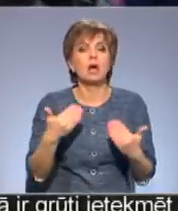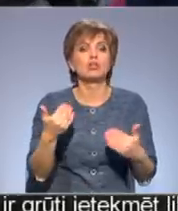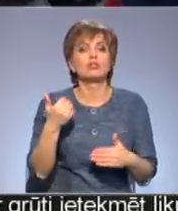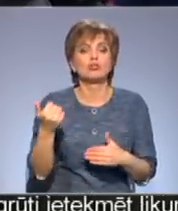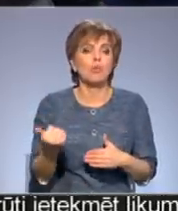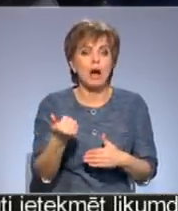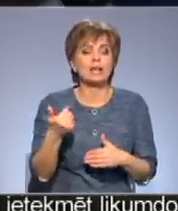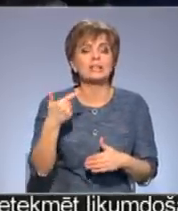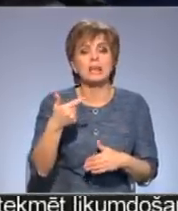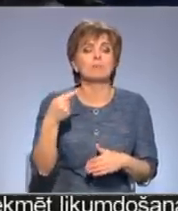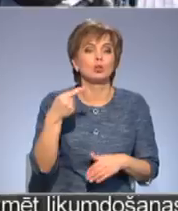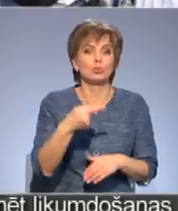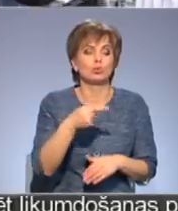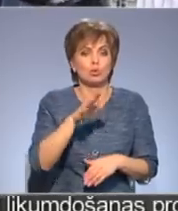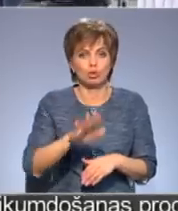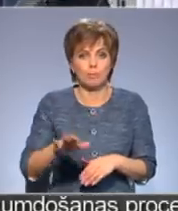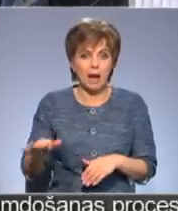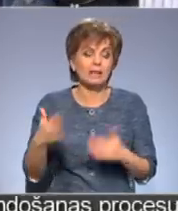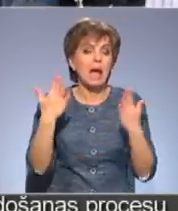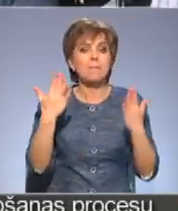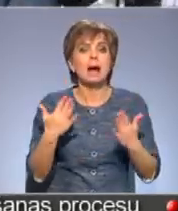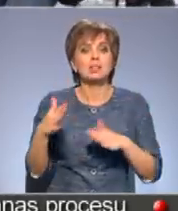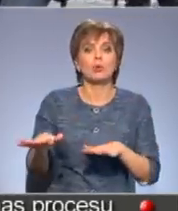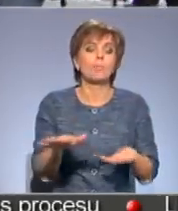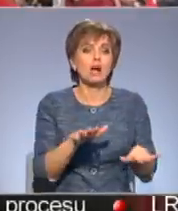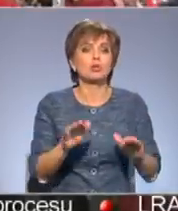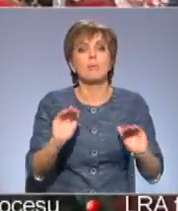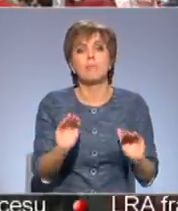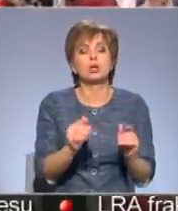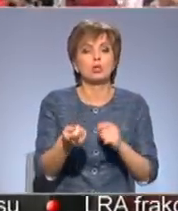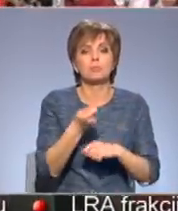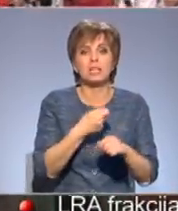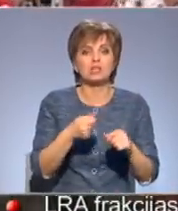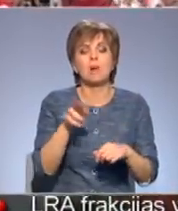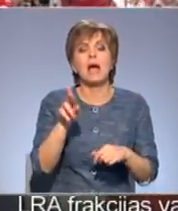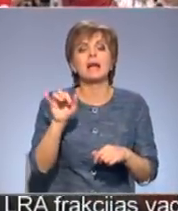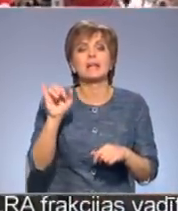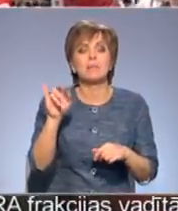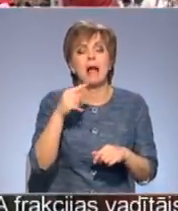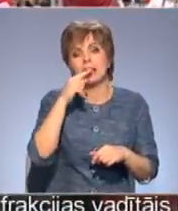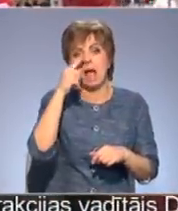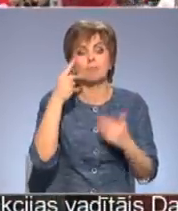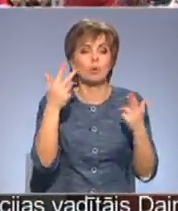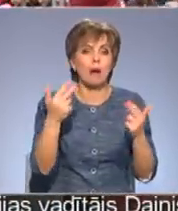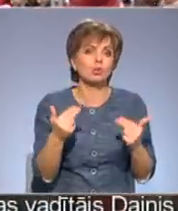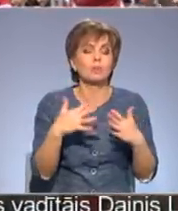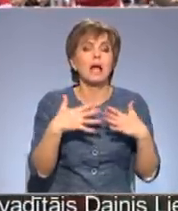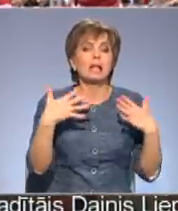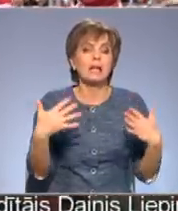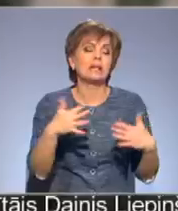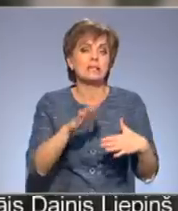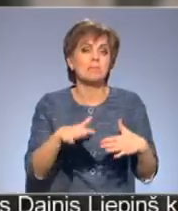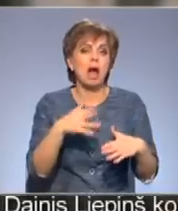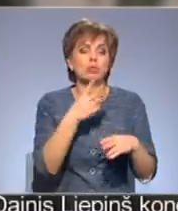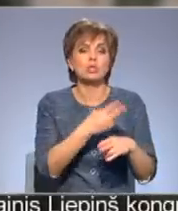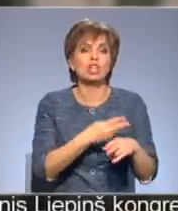nekā 7000 bērni. Pasākuma organizātori mazumtirdzniecības uzņēmums Rimi ar lepnumu atzīst, šis ir lielākais bērnu skriešanas